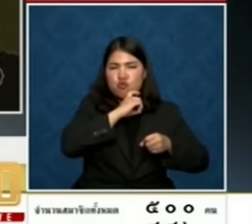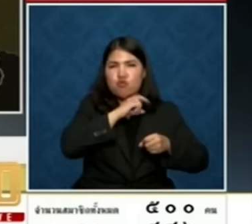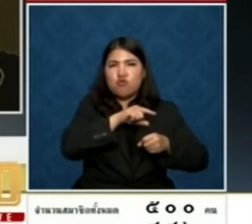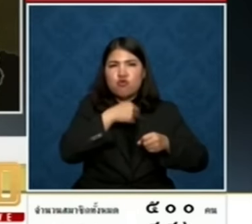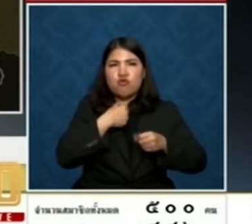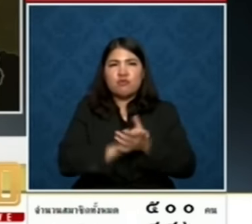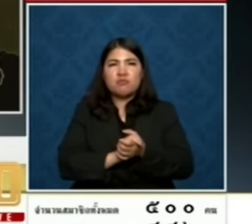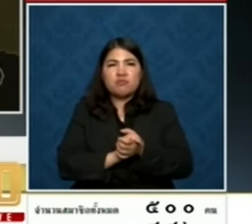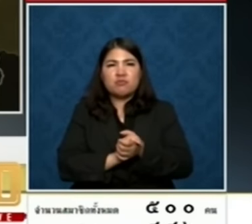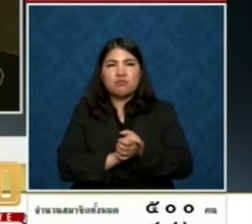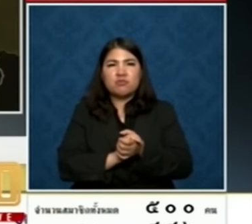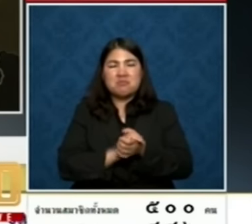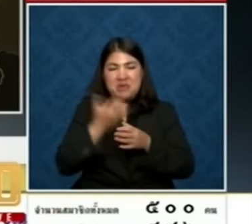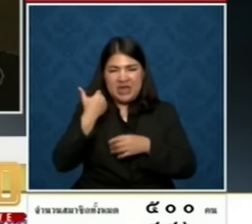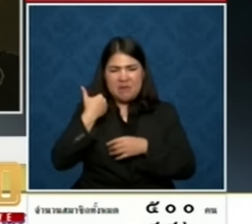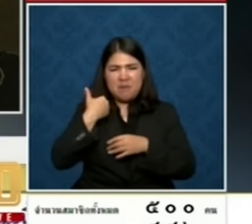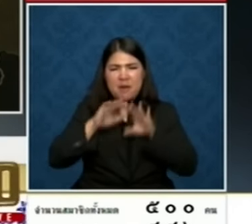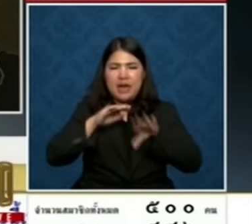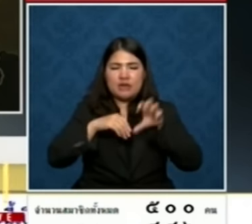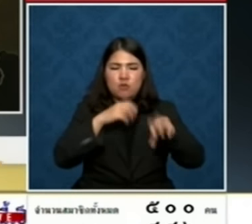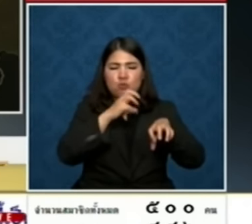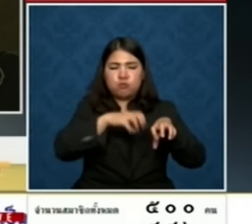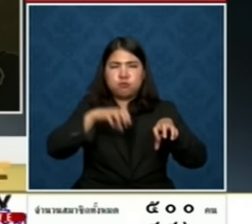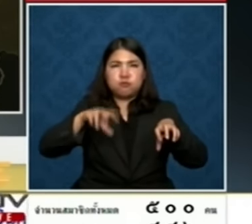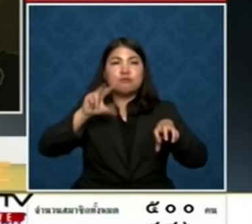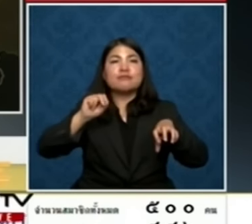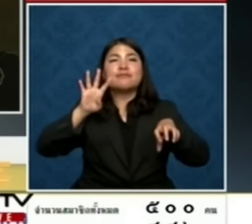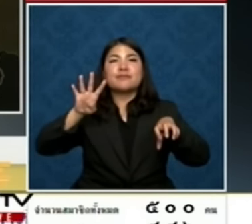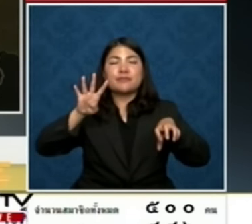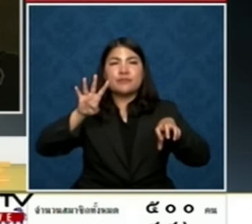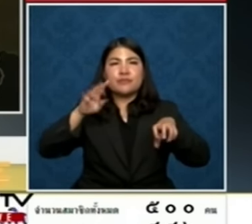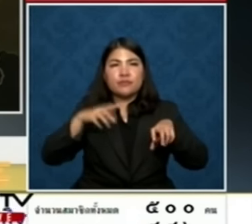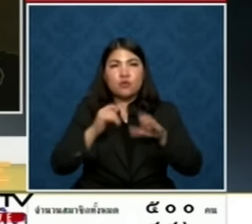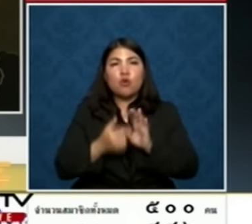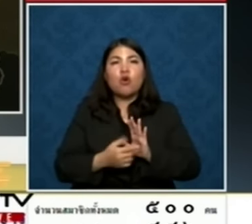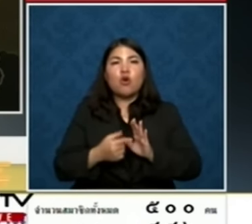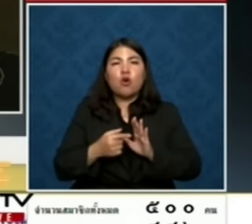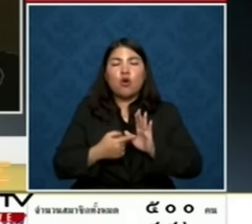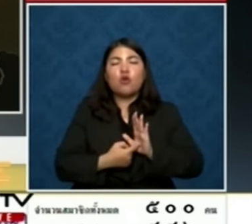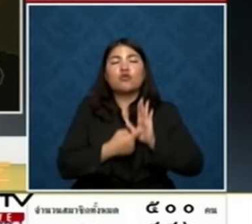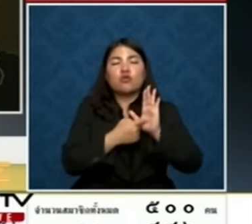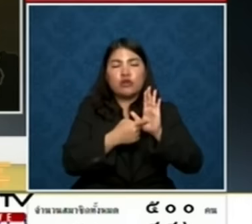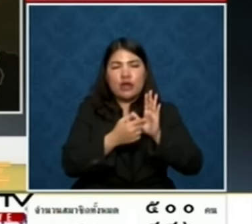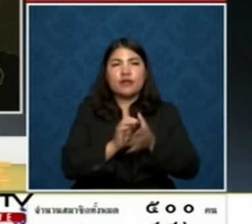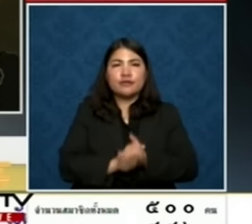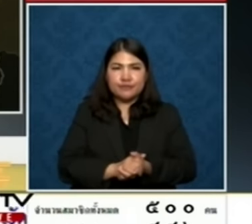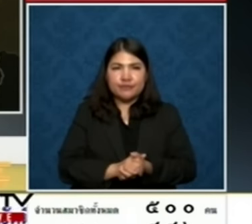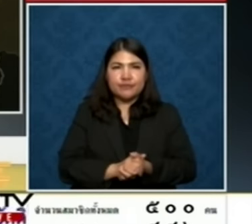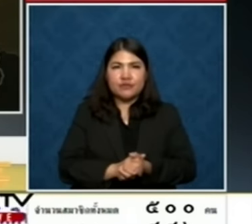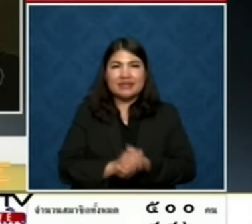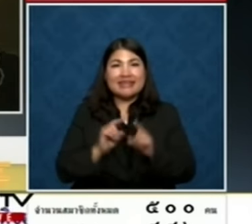เมียวดีเป็นบทพิสูจน์สำคัญต่อศักยภาพของรัฐบาลชุดนี้เพราะว่าอาชญกรรมที่นี่กำลังเฟื่องฟูอย่างมากเนื่องจากเมือง